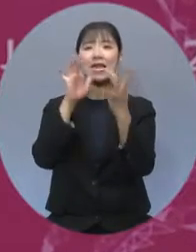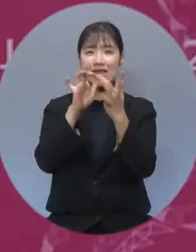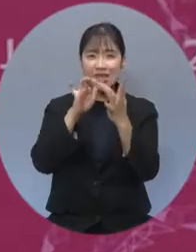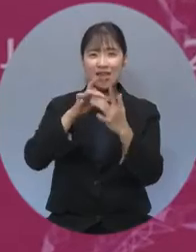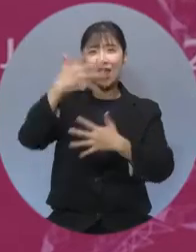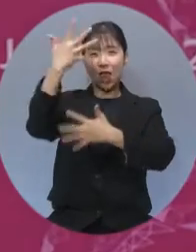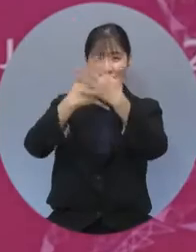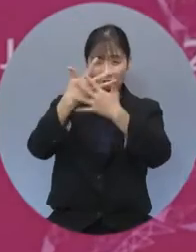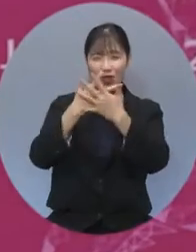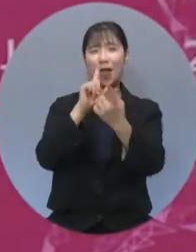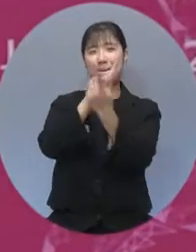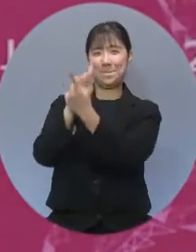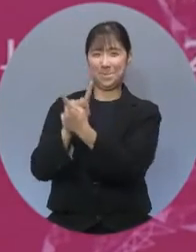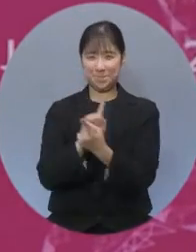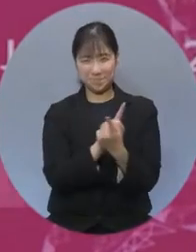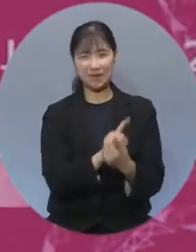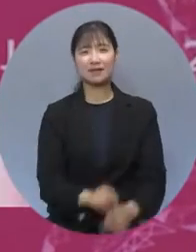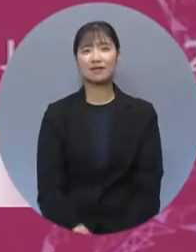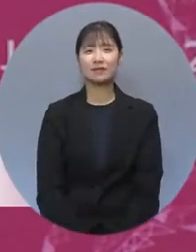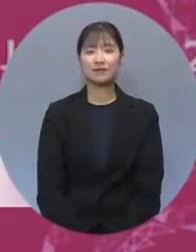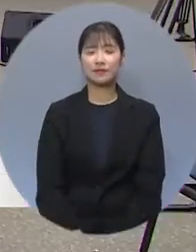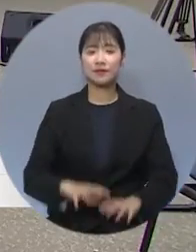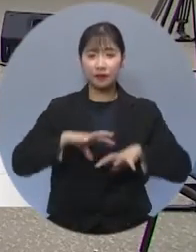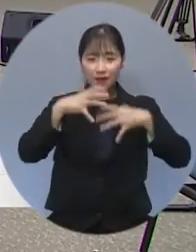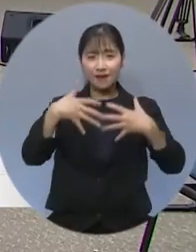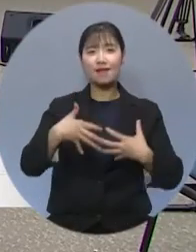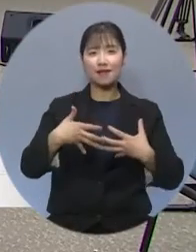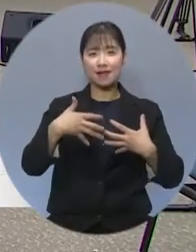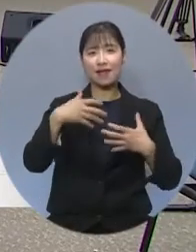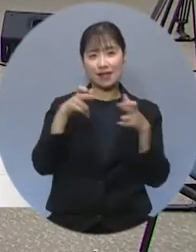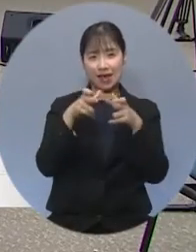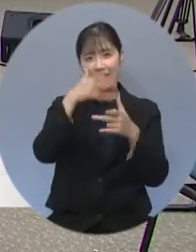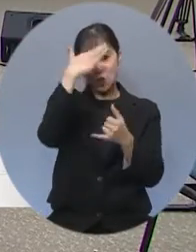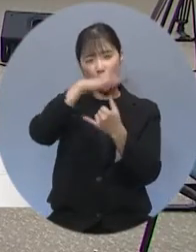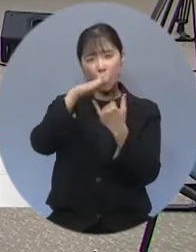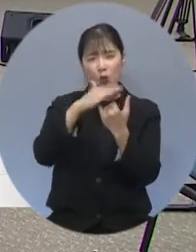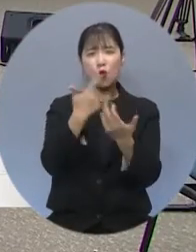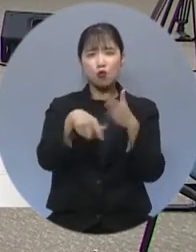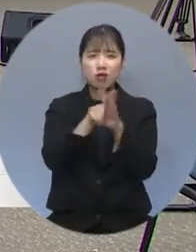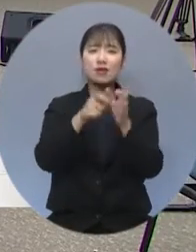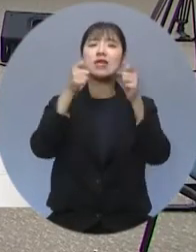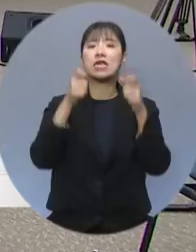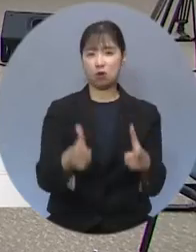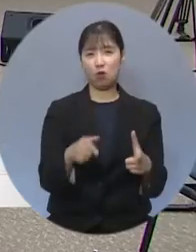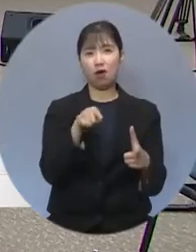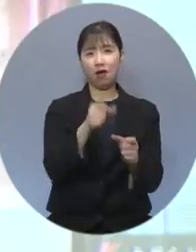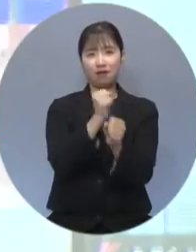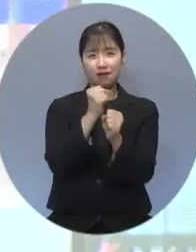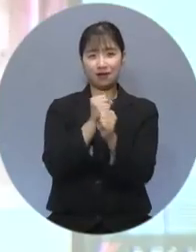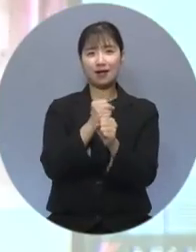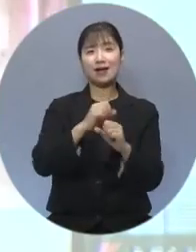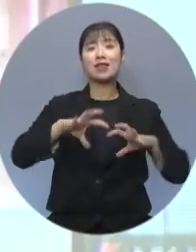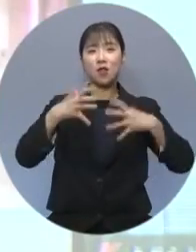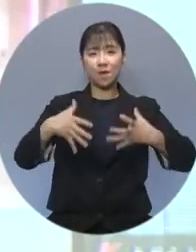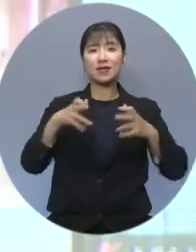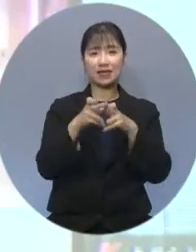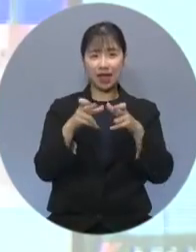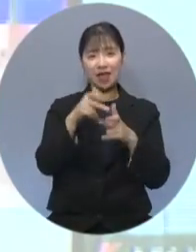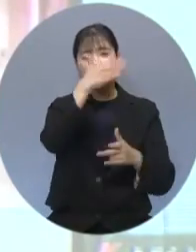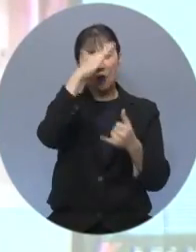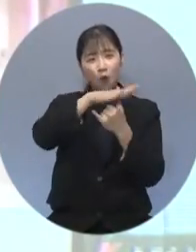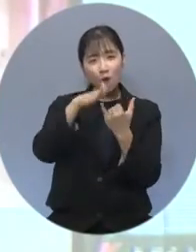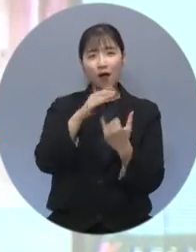통해 인사를 나눕니다. 세계 장애 청소년들의 기회의 장을 열어가고 있는 글로벌 장애 청소년 IT